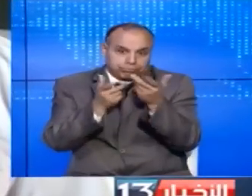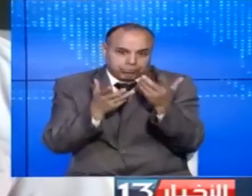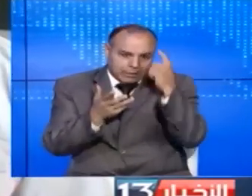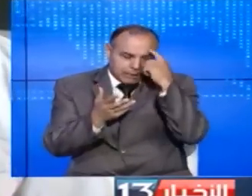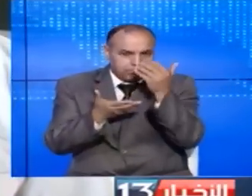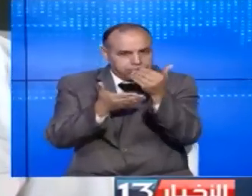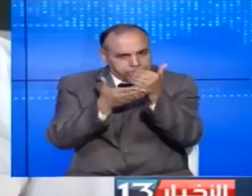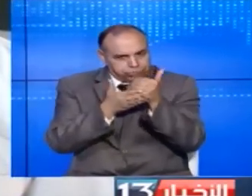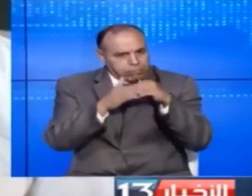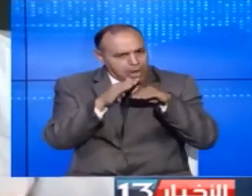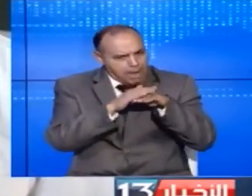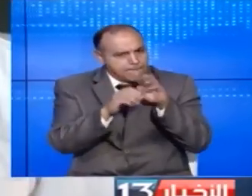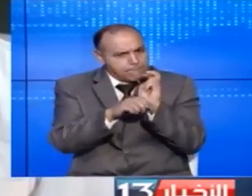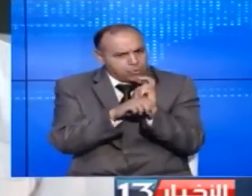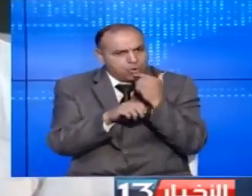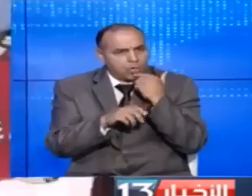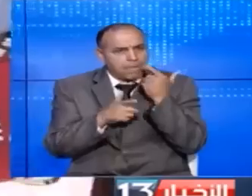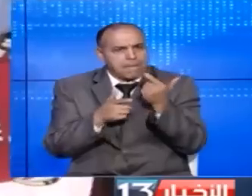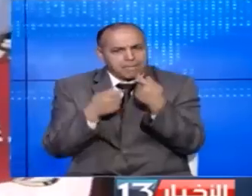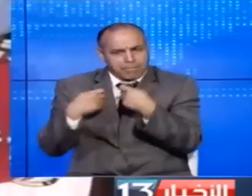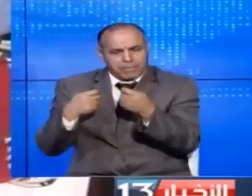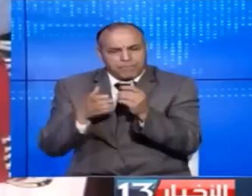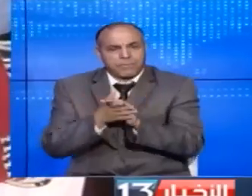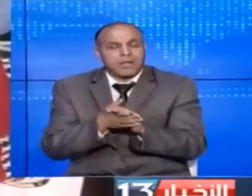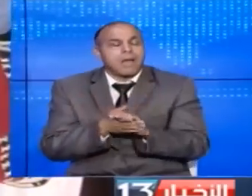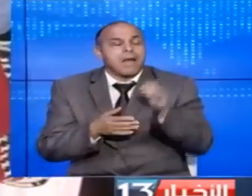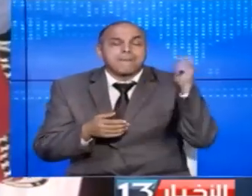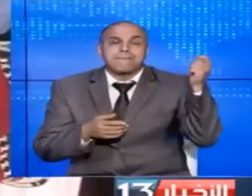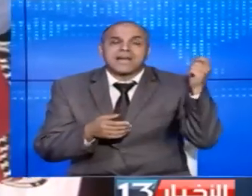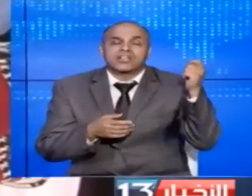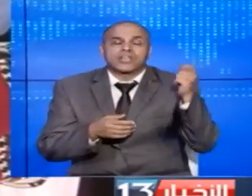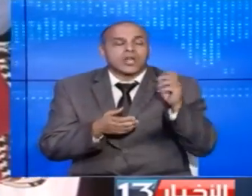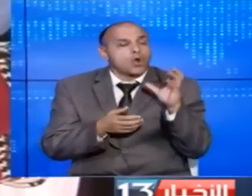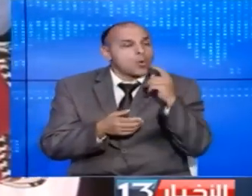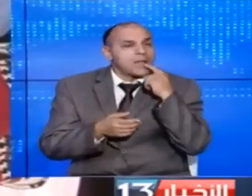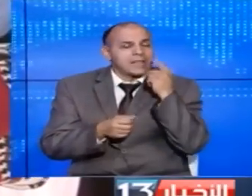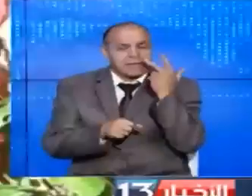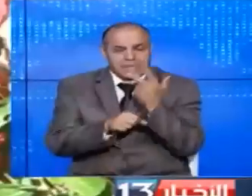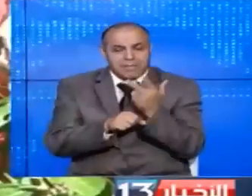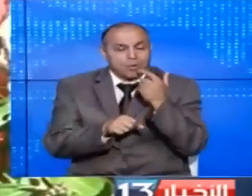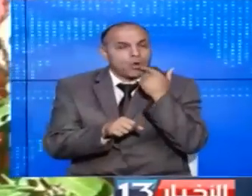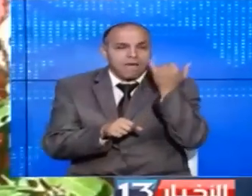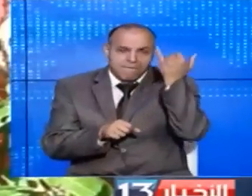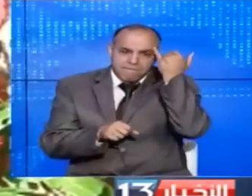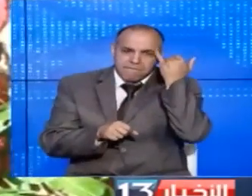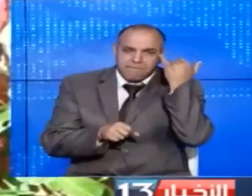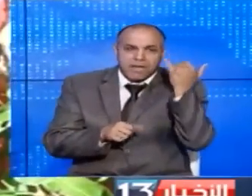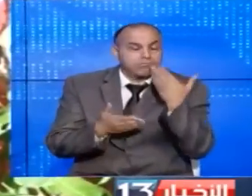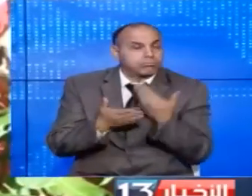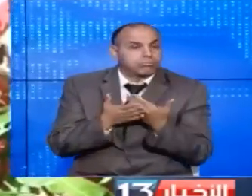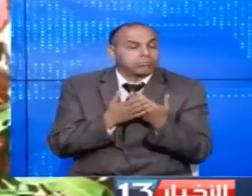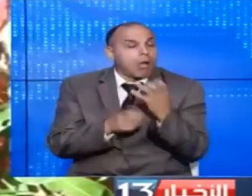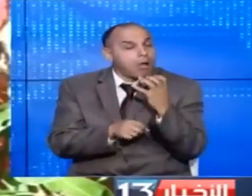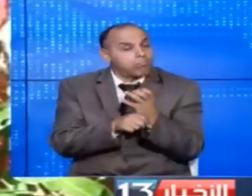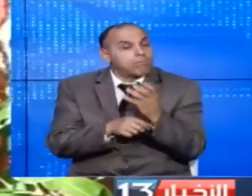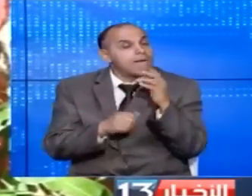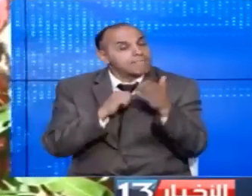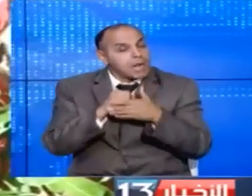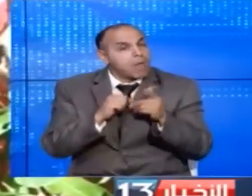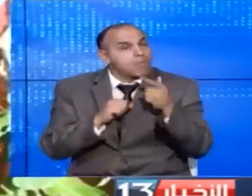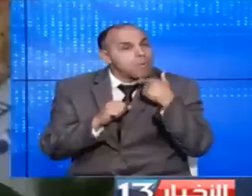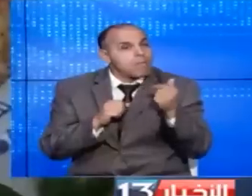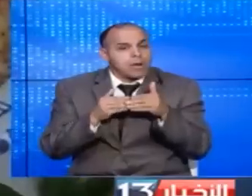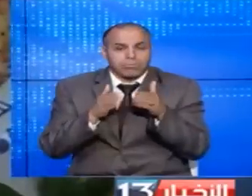ونحفظوها ونلقاو رواج. مهرجان الرمان في دورته الثالثه يطرح فكره المراهنه على هذا المنتوج الفلاحي